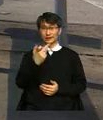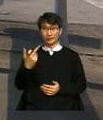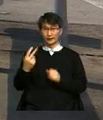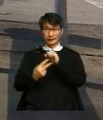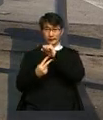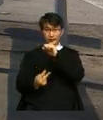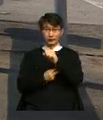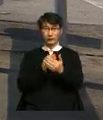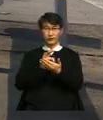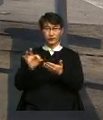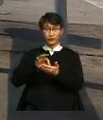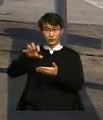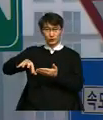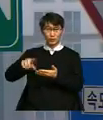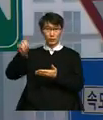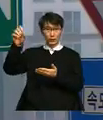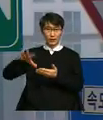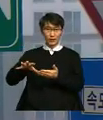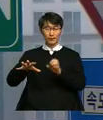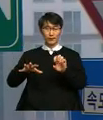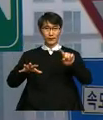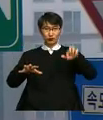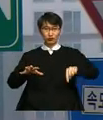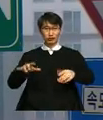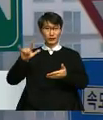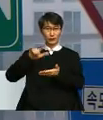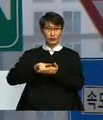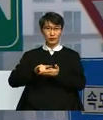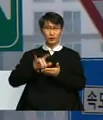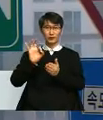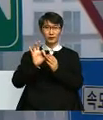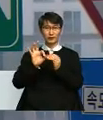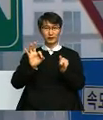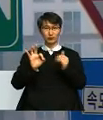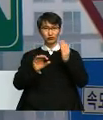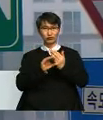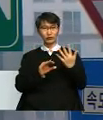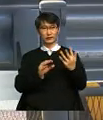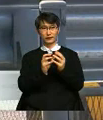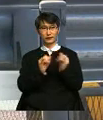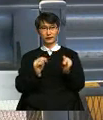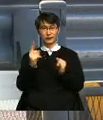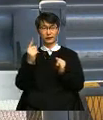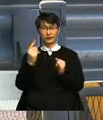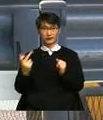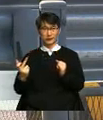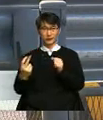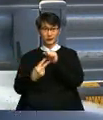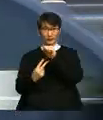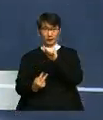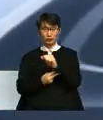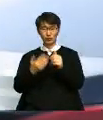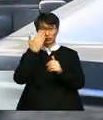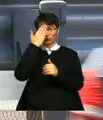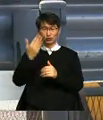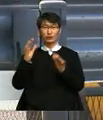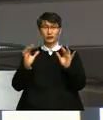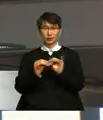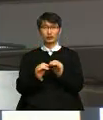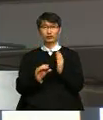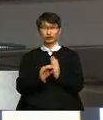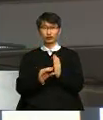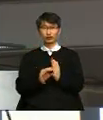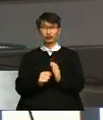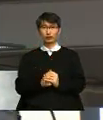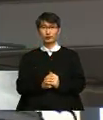일산대교 주 이용 지역인 고양과 파주, 김포시 시민 10명 중 8명이 일산대교 무료화에 찬성하는 것으로